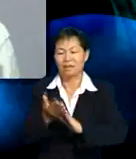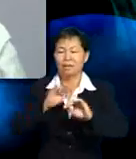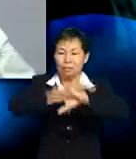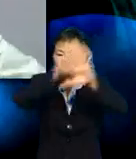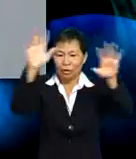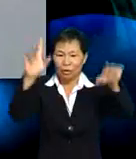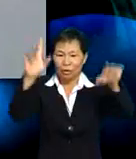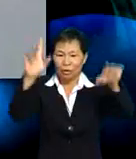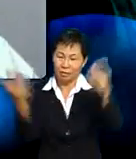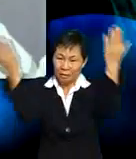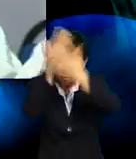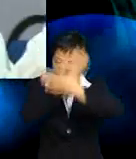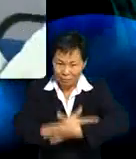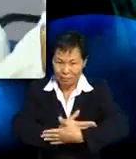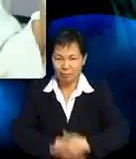gelita.